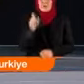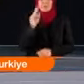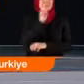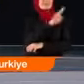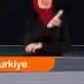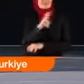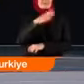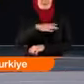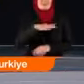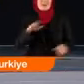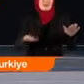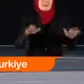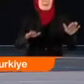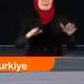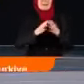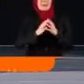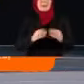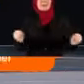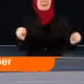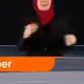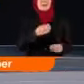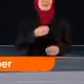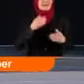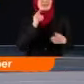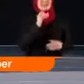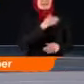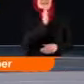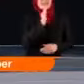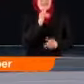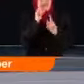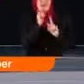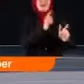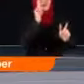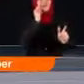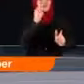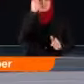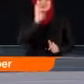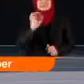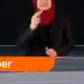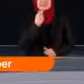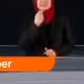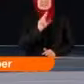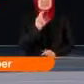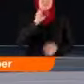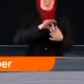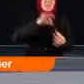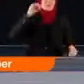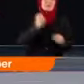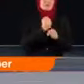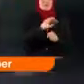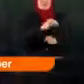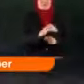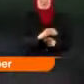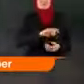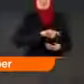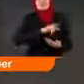isterken zengini kaybetti anne gitme çığlıklarının arasında talihsiz kadın 70 metrelik uçurumdan aşağı yuvarlandı Biz